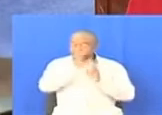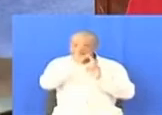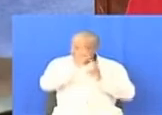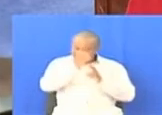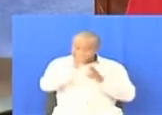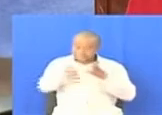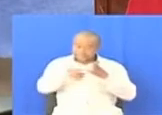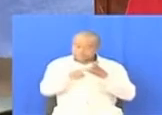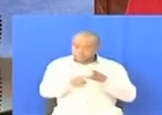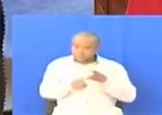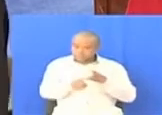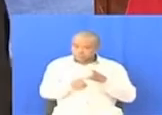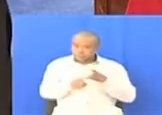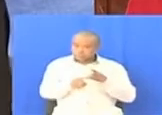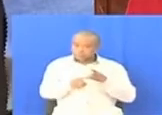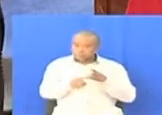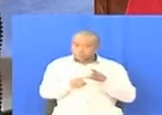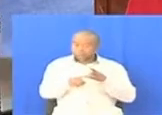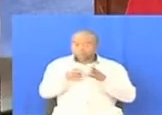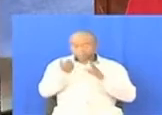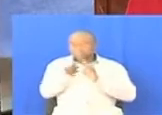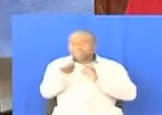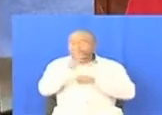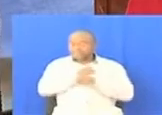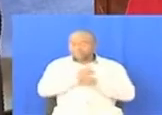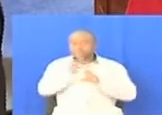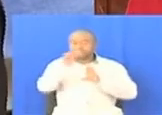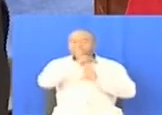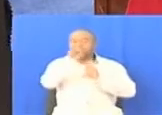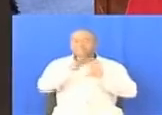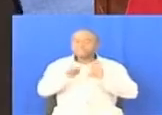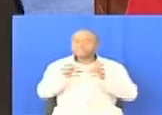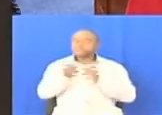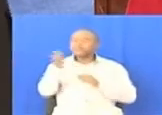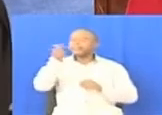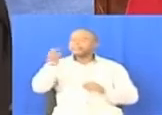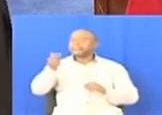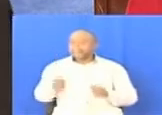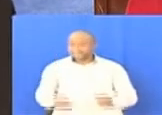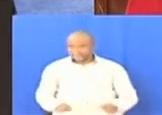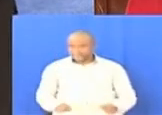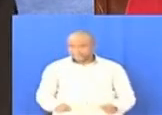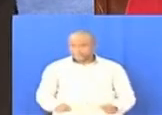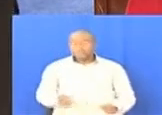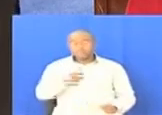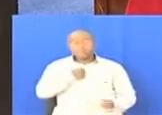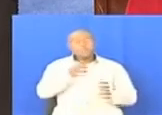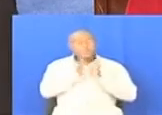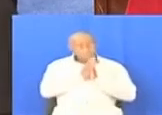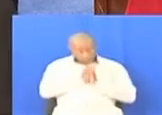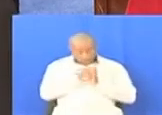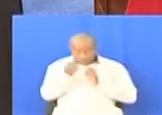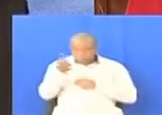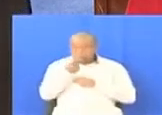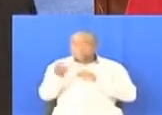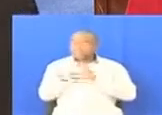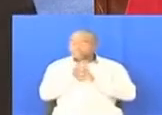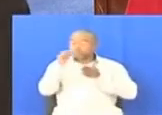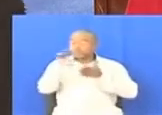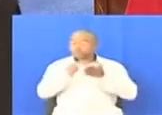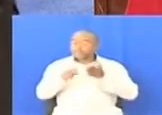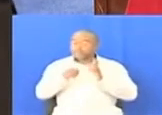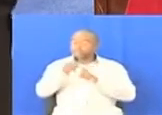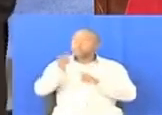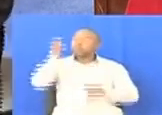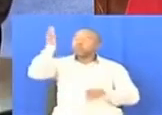La tatu mbinu za Kiafrika, mbinu za Kitanzania. Naomba kwa ruhusa yako Mheshimiwa Speaker, nianze na neno la Mungu